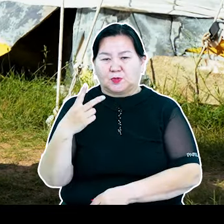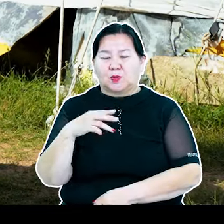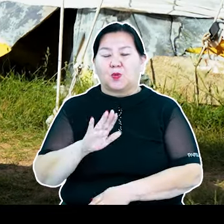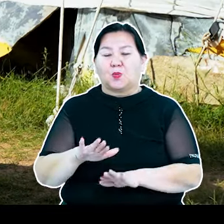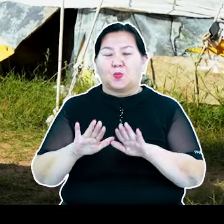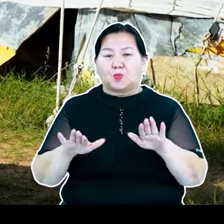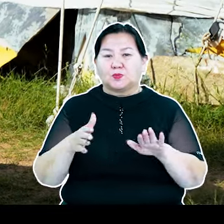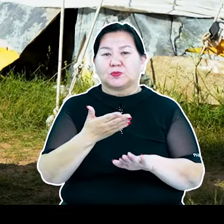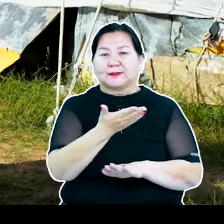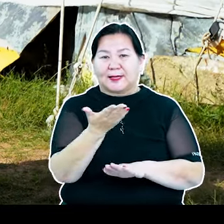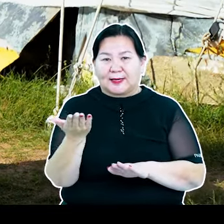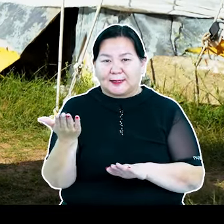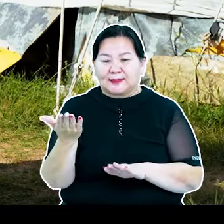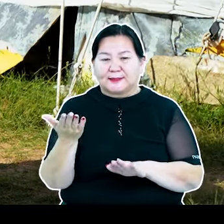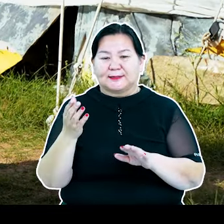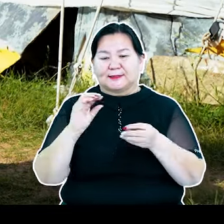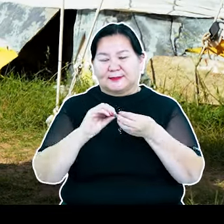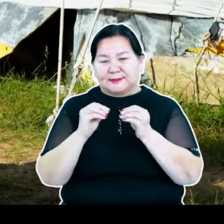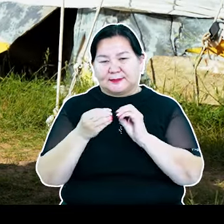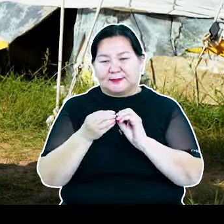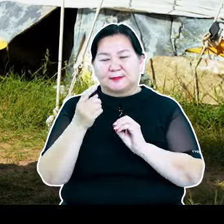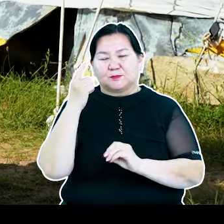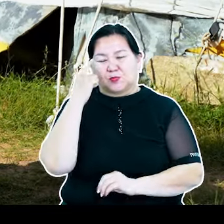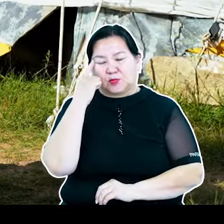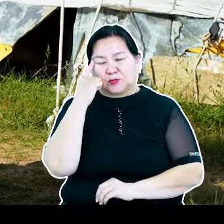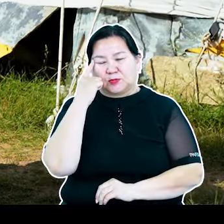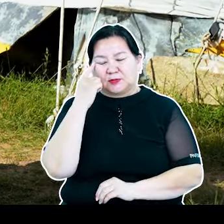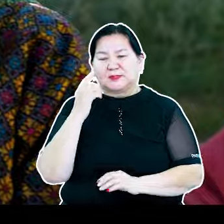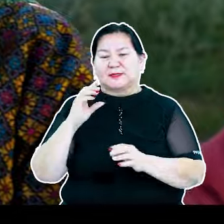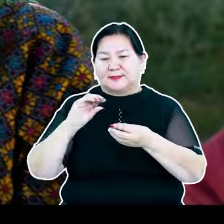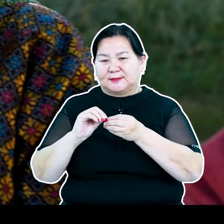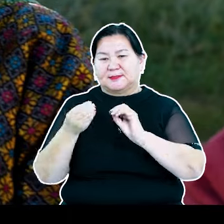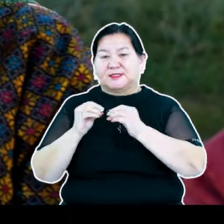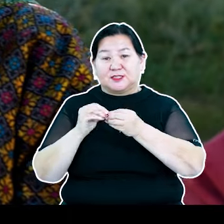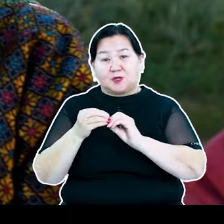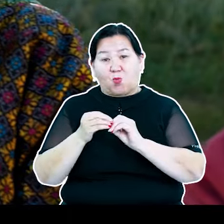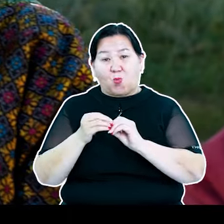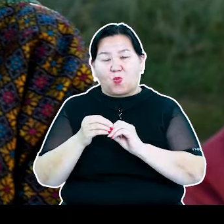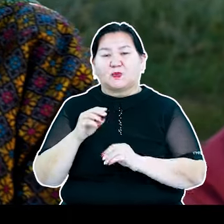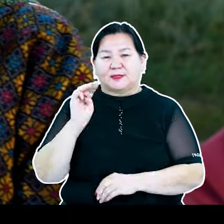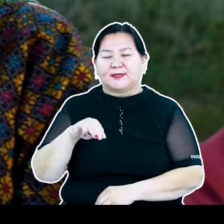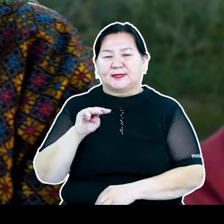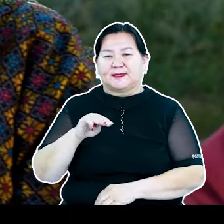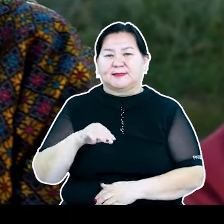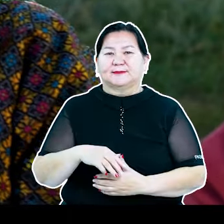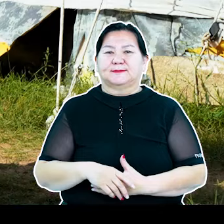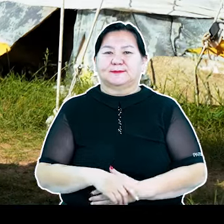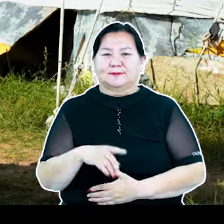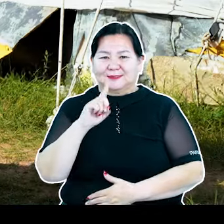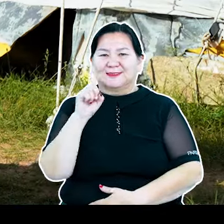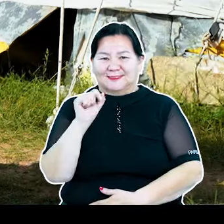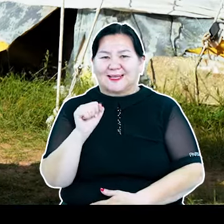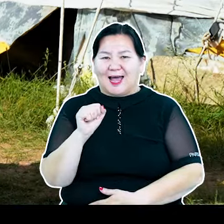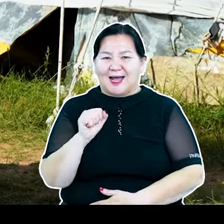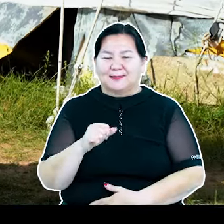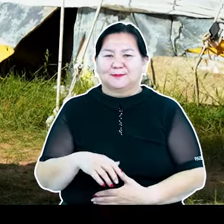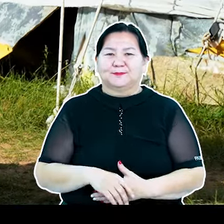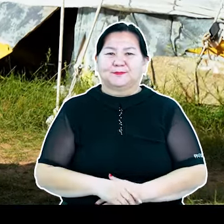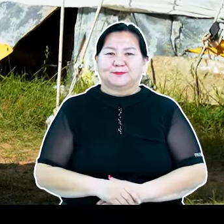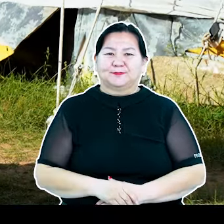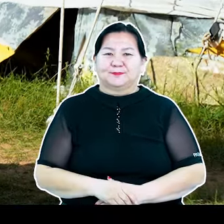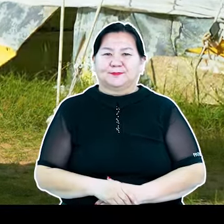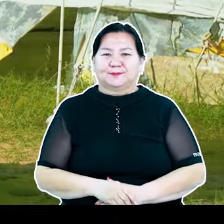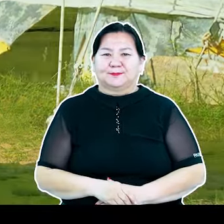дээ. Тэгэхээр хүүхдүүд минь хий гэж бодсноо л хийцгээе. Тэгхүү. За.